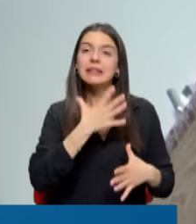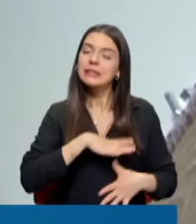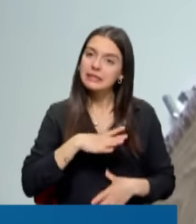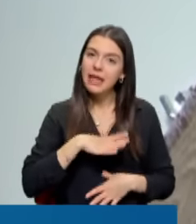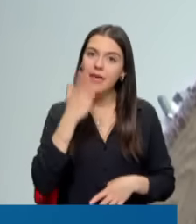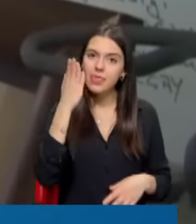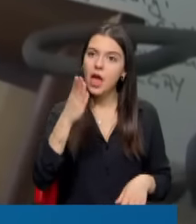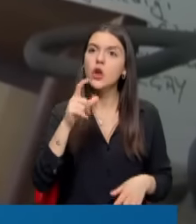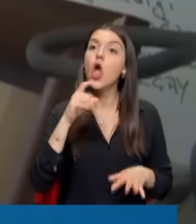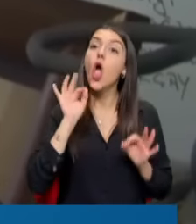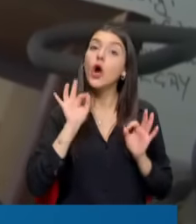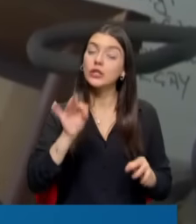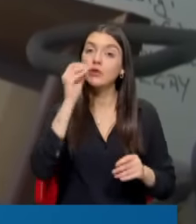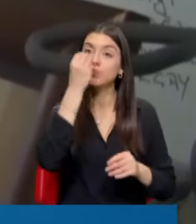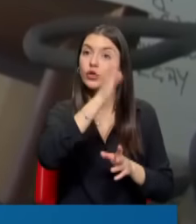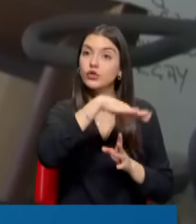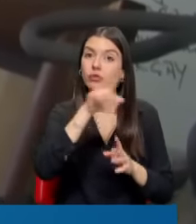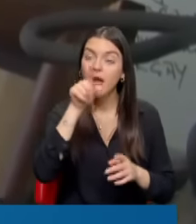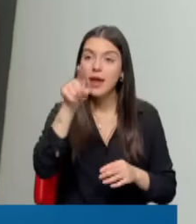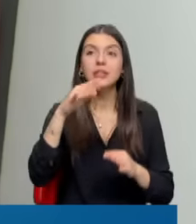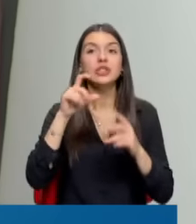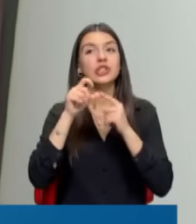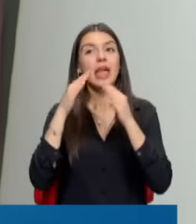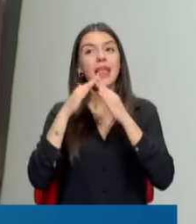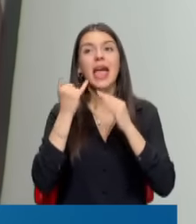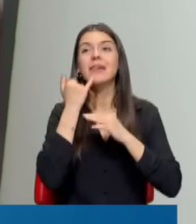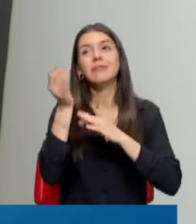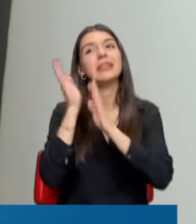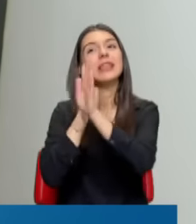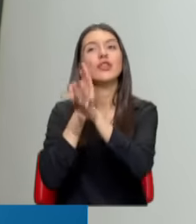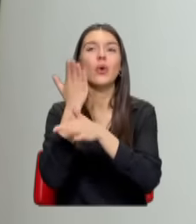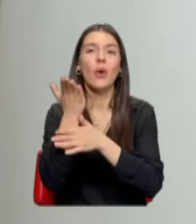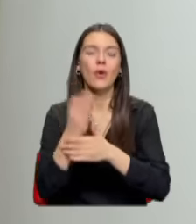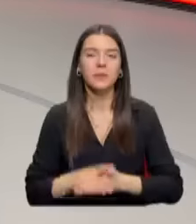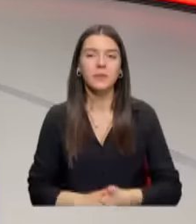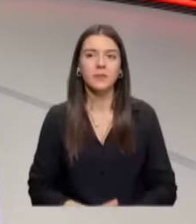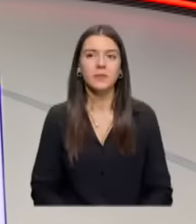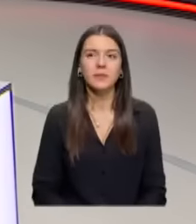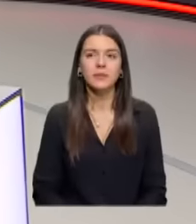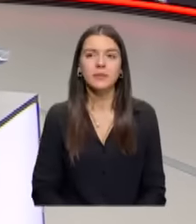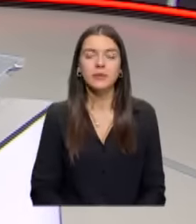isteyenler, özellikle de çocuklar şehidin evini ziyaret ediyor.